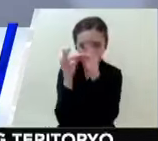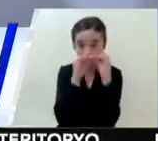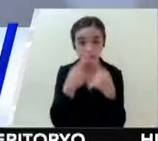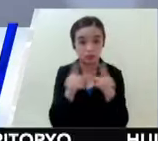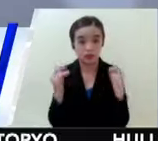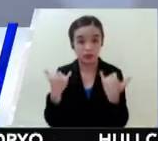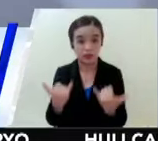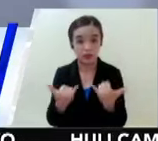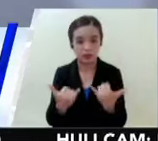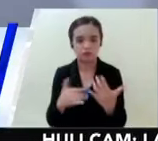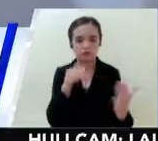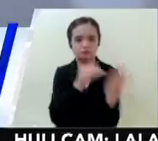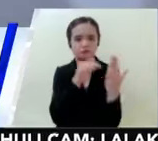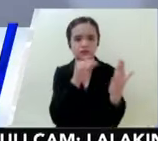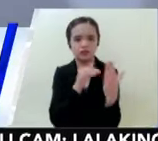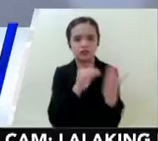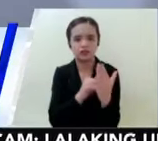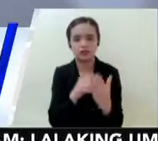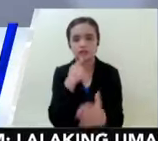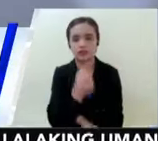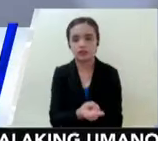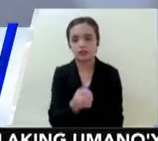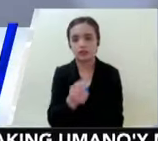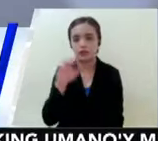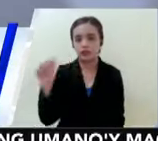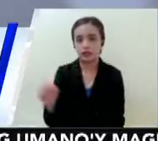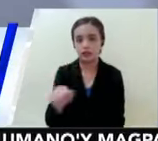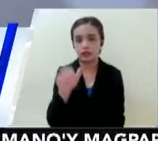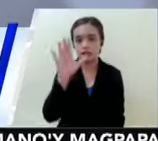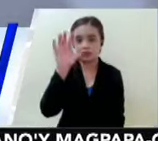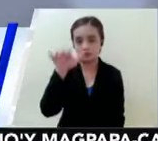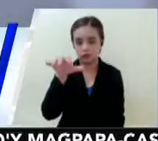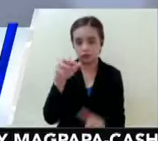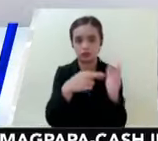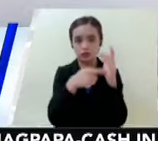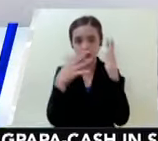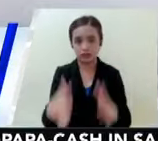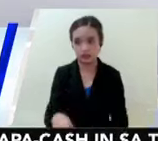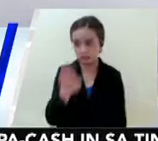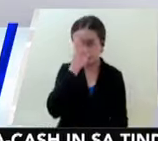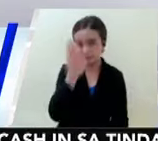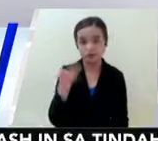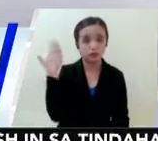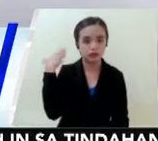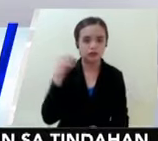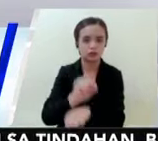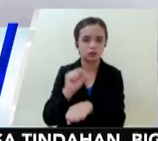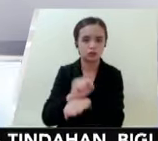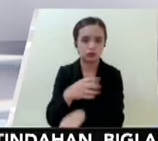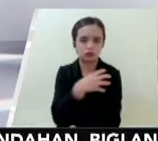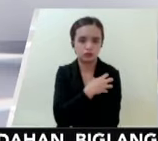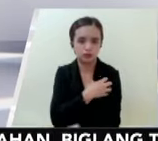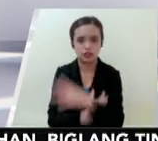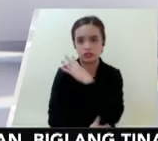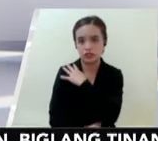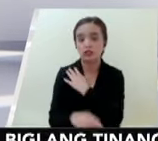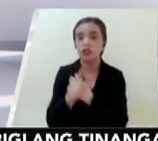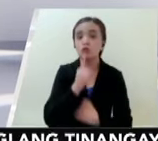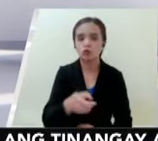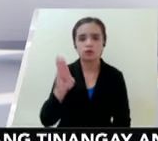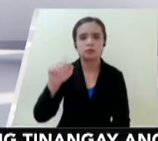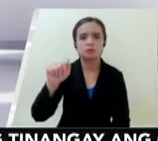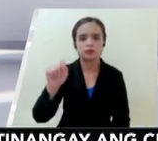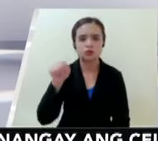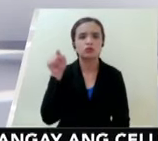na, tinapatan ni Antipolo Representative Romeo Acop na dati rin Police General. Si Bato aniya ang totoong oportunista na